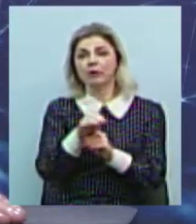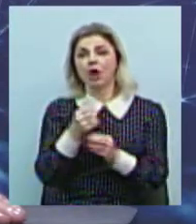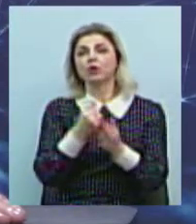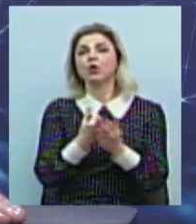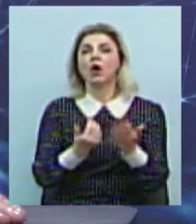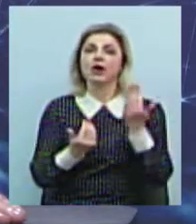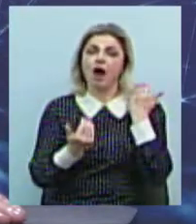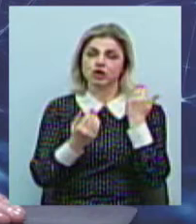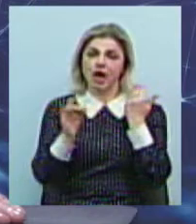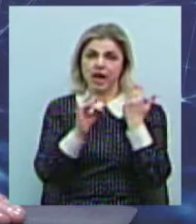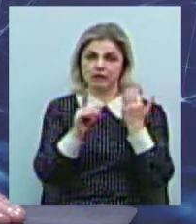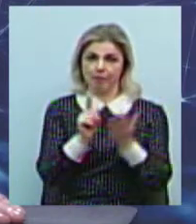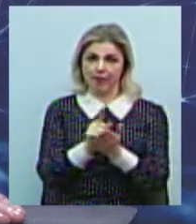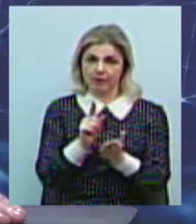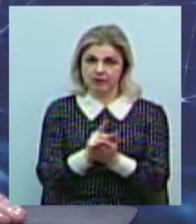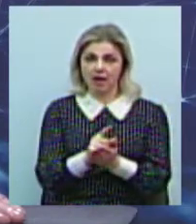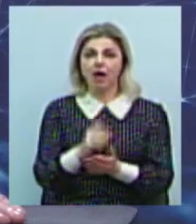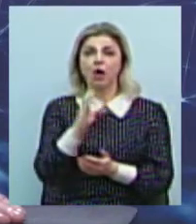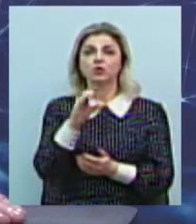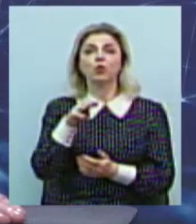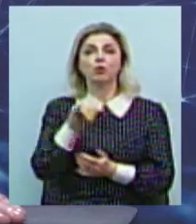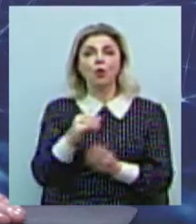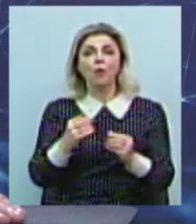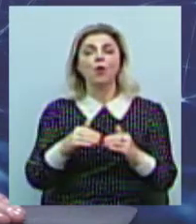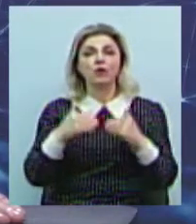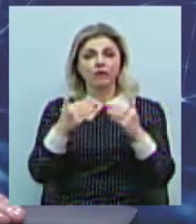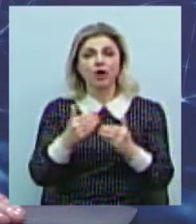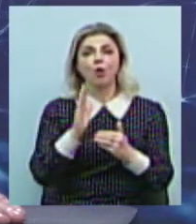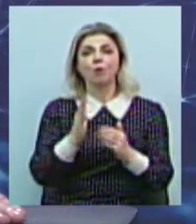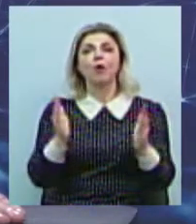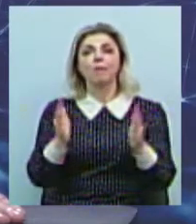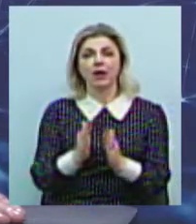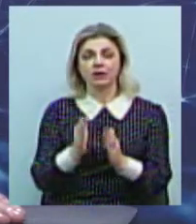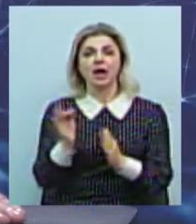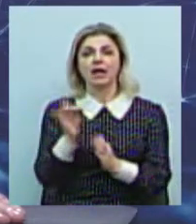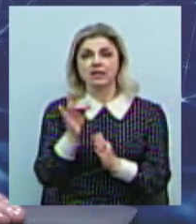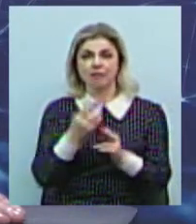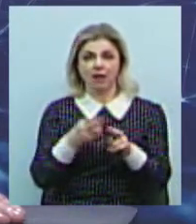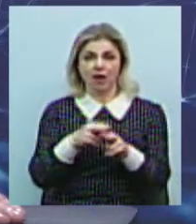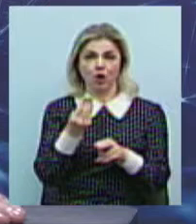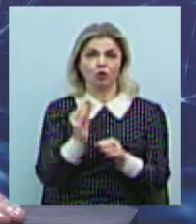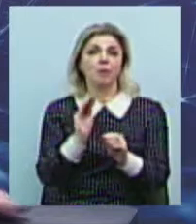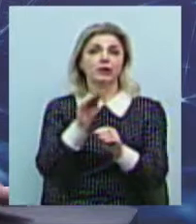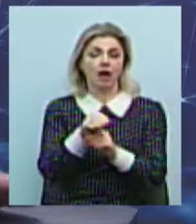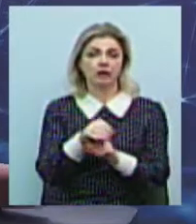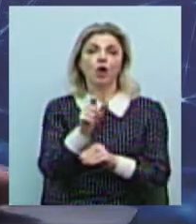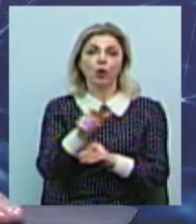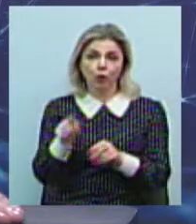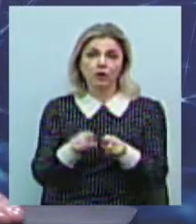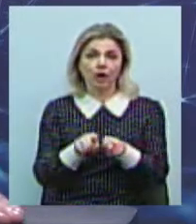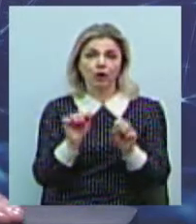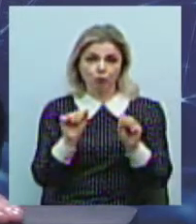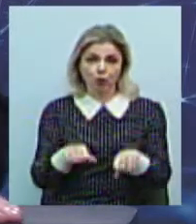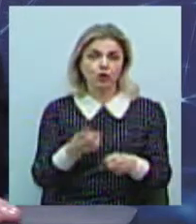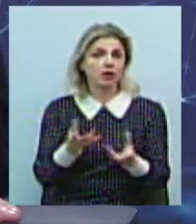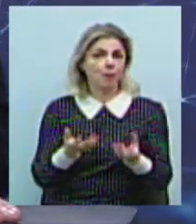розміру пенсії. Тобто на суму цього підвищення буде зменшуватись розмір цієї доплати. І такі люди теж можуть не отримати, як